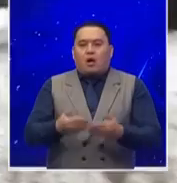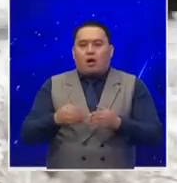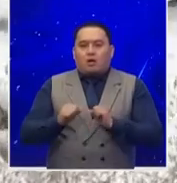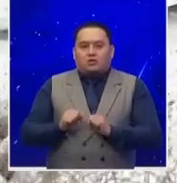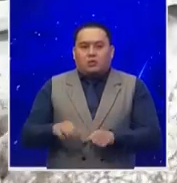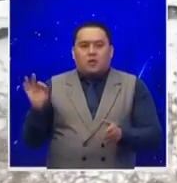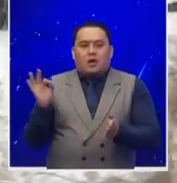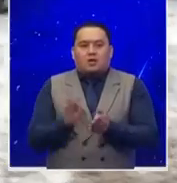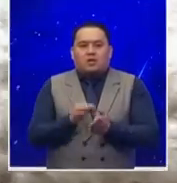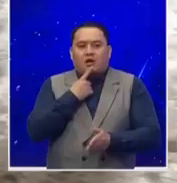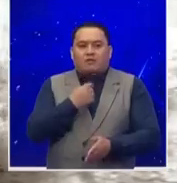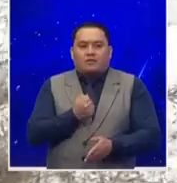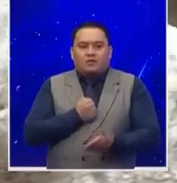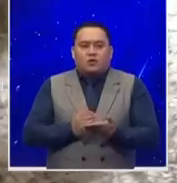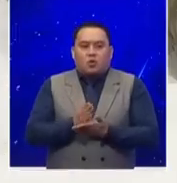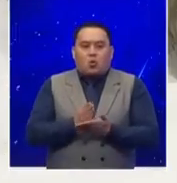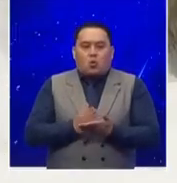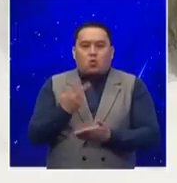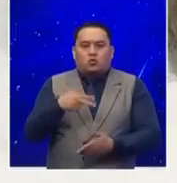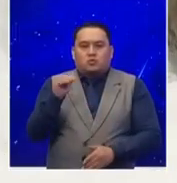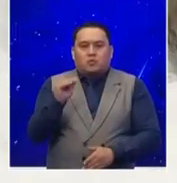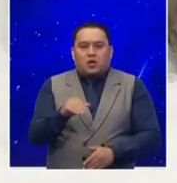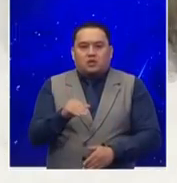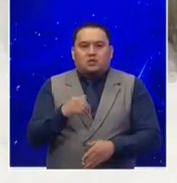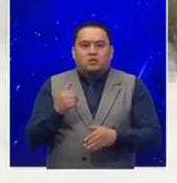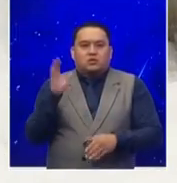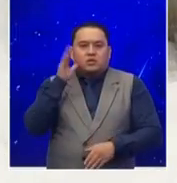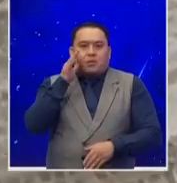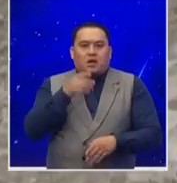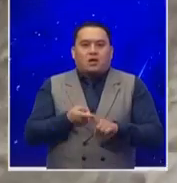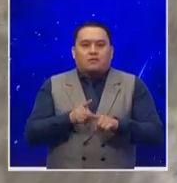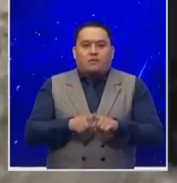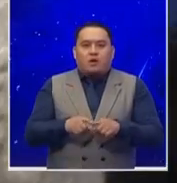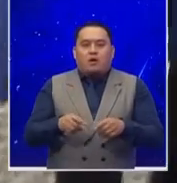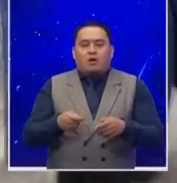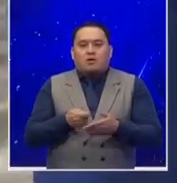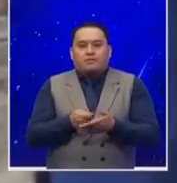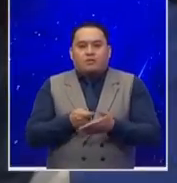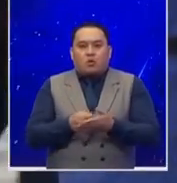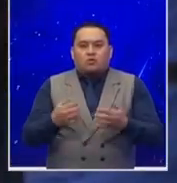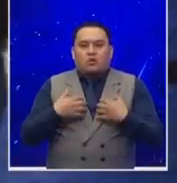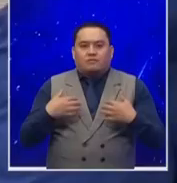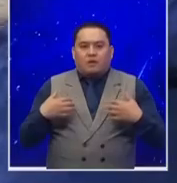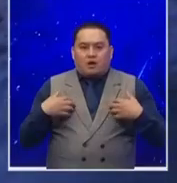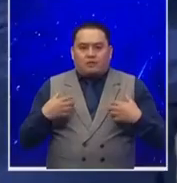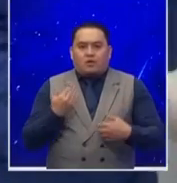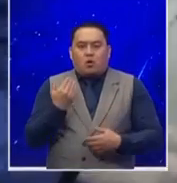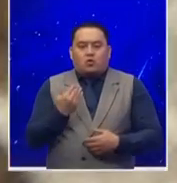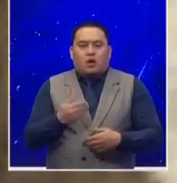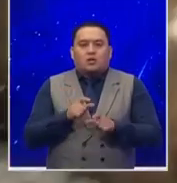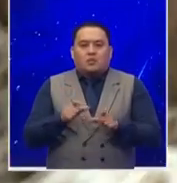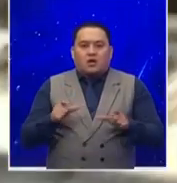мақсатында облыстық ветеринария өкілдері 30000-нан аса бұралқы ит таулады. Асырап отырған үй жануарларына салғырттық танытқан